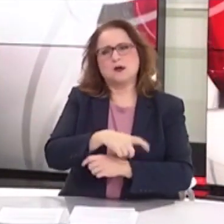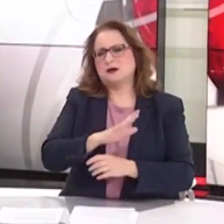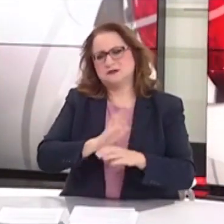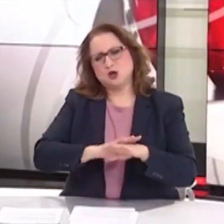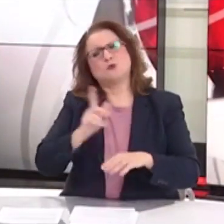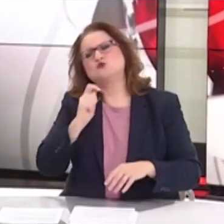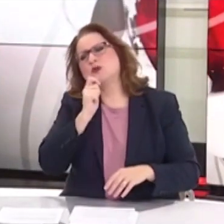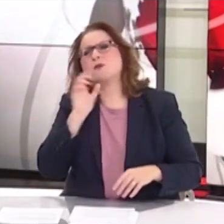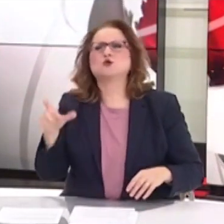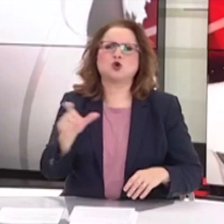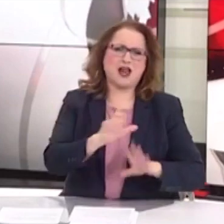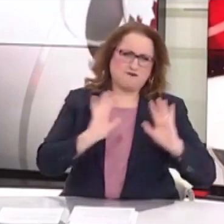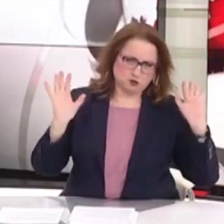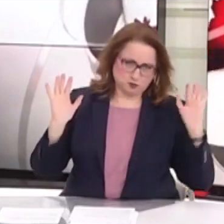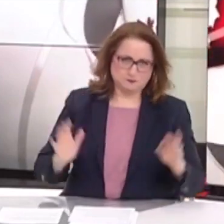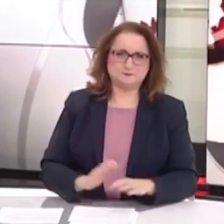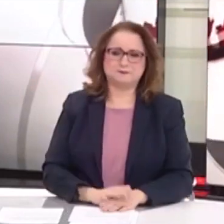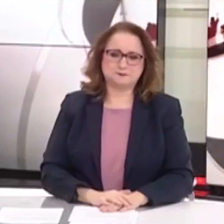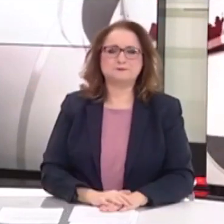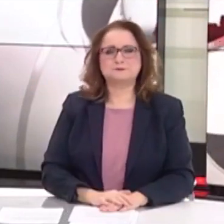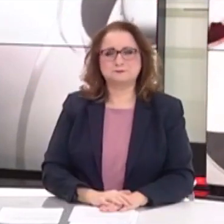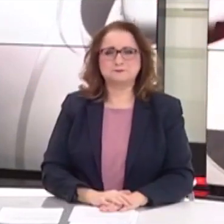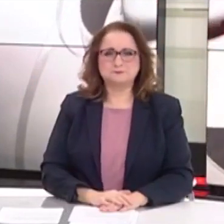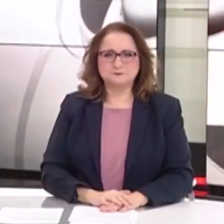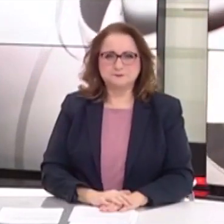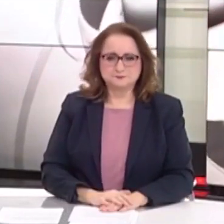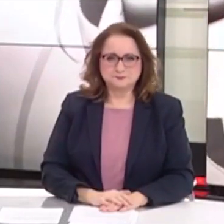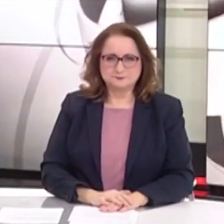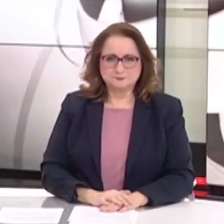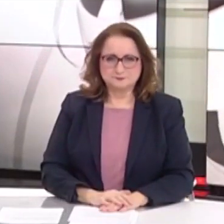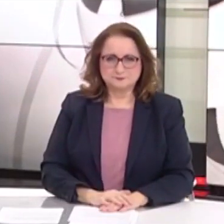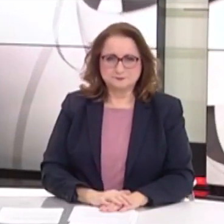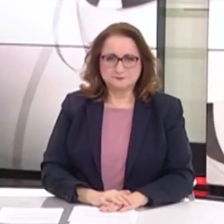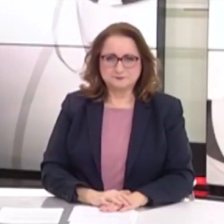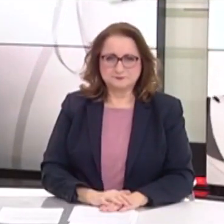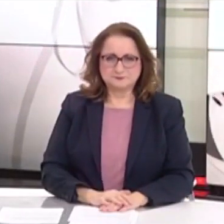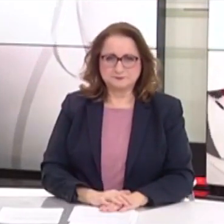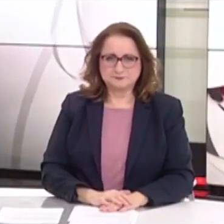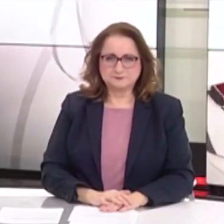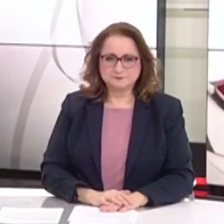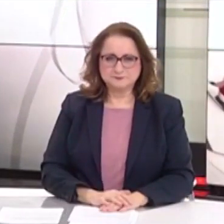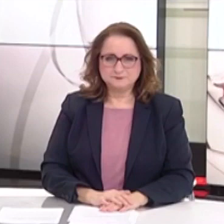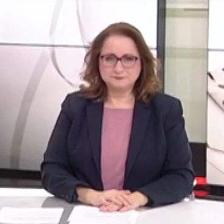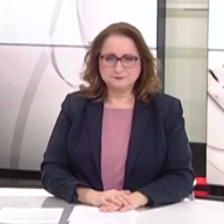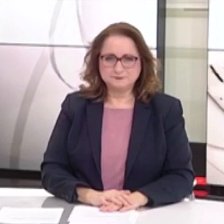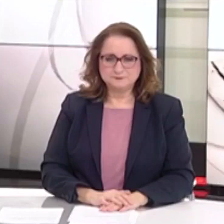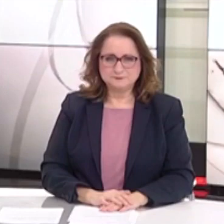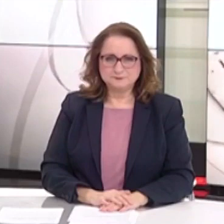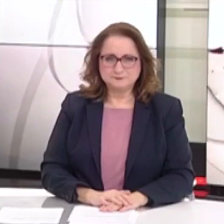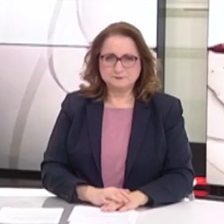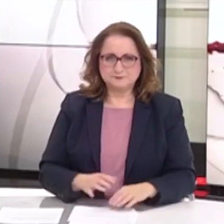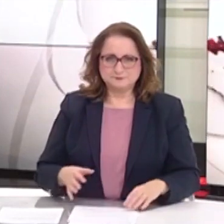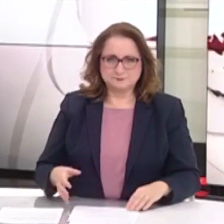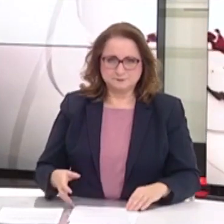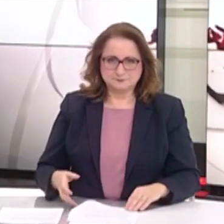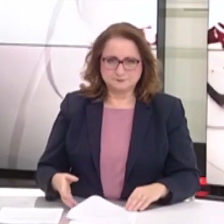ενημέρωσης που καλύπτουν την επίσκεψη της κυρίας Μέρκελ εδώ στην Αθήνα. Είναι η τρίτη επίσκεψη, να επαναλάβω, Γιάννη,